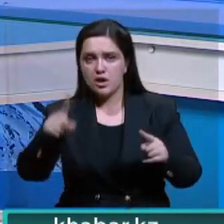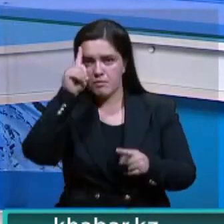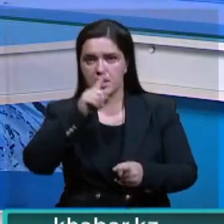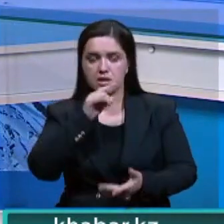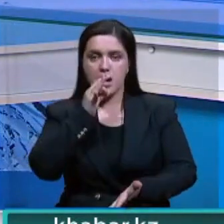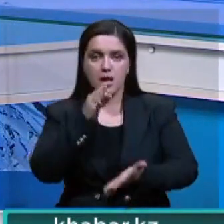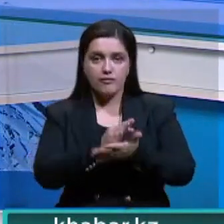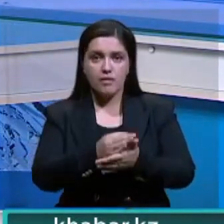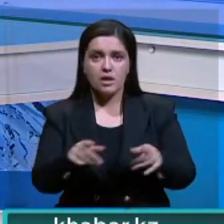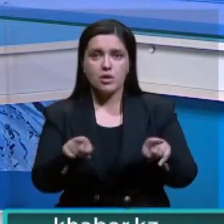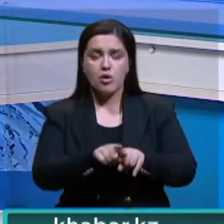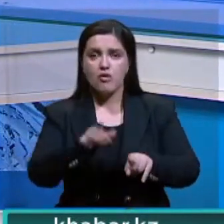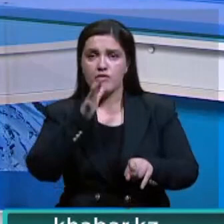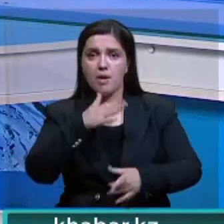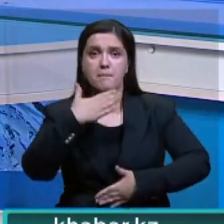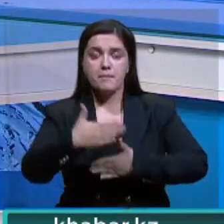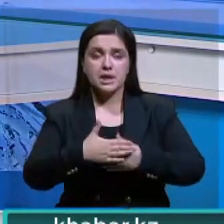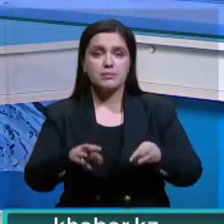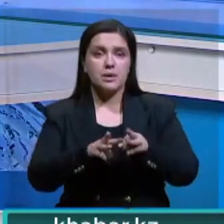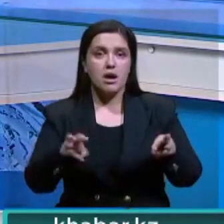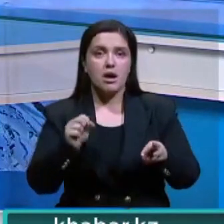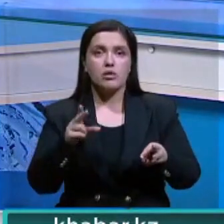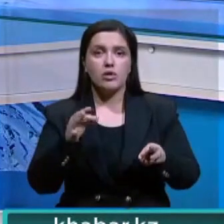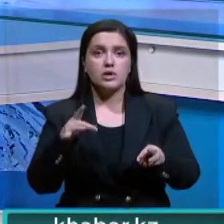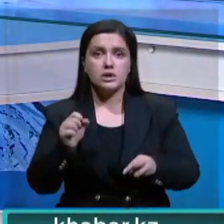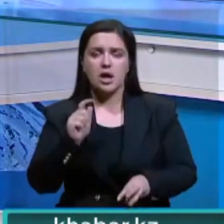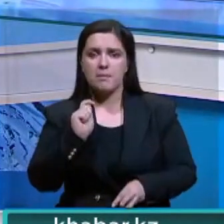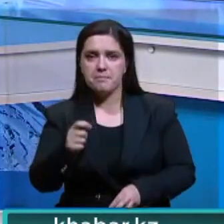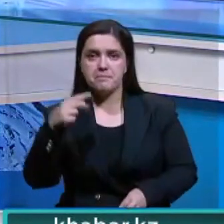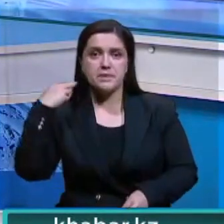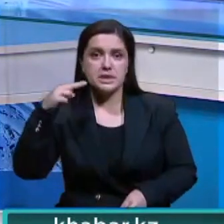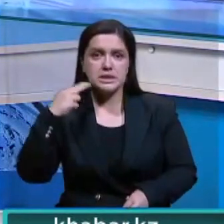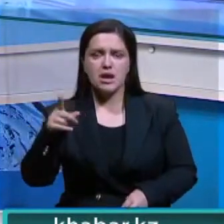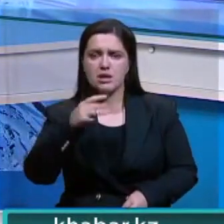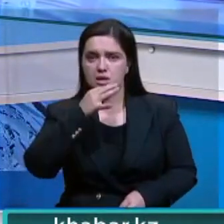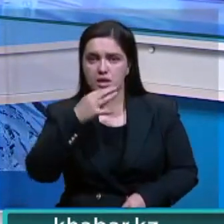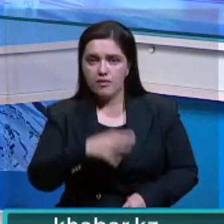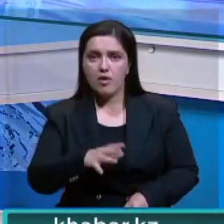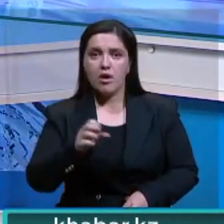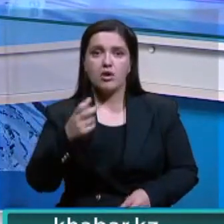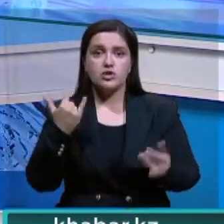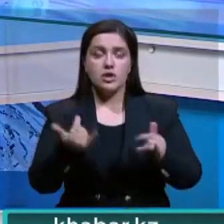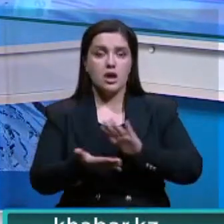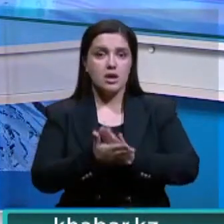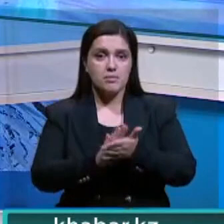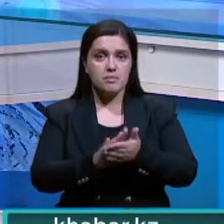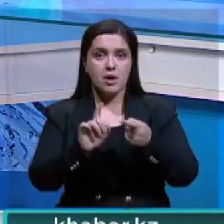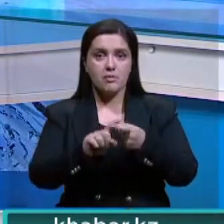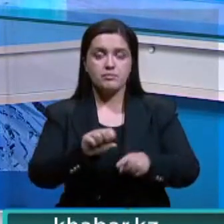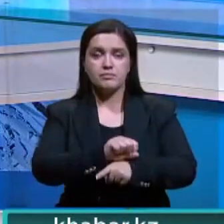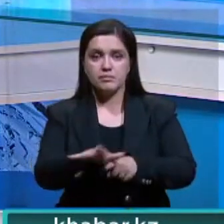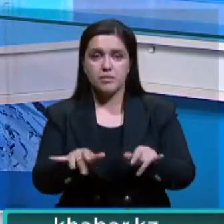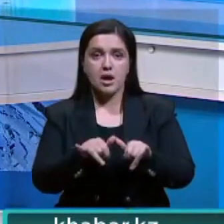месяца. Такой срок сегодня перед правительством в Акорде поставил президент страны, который крайне недоволен тем, как в стране складывается